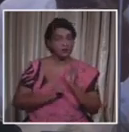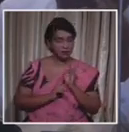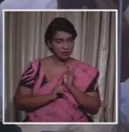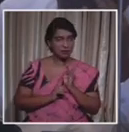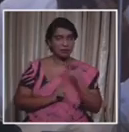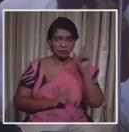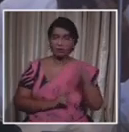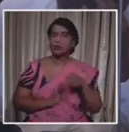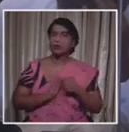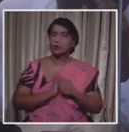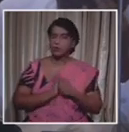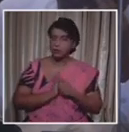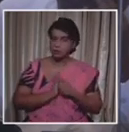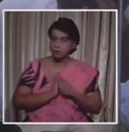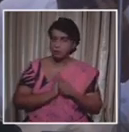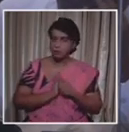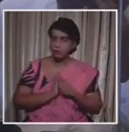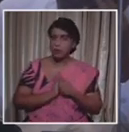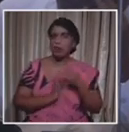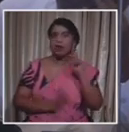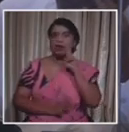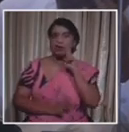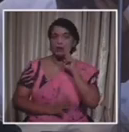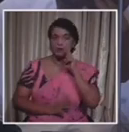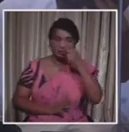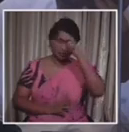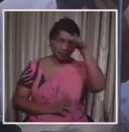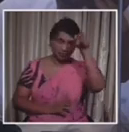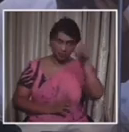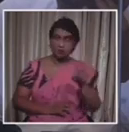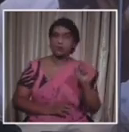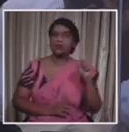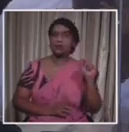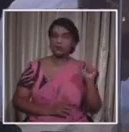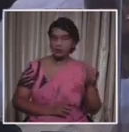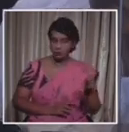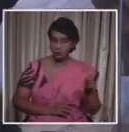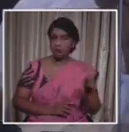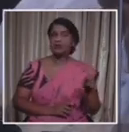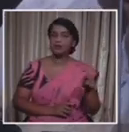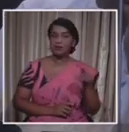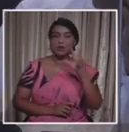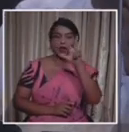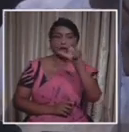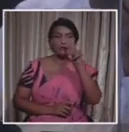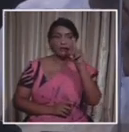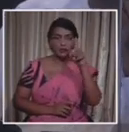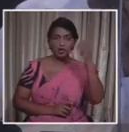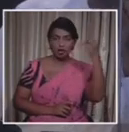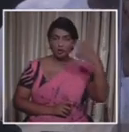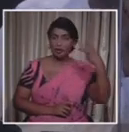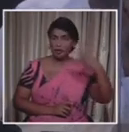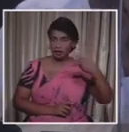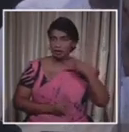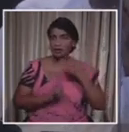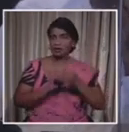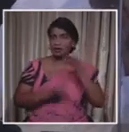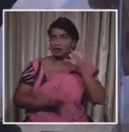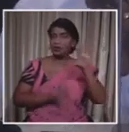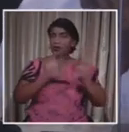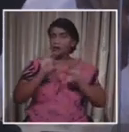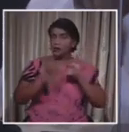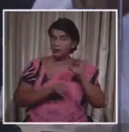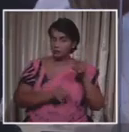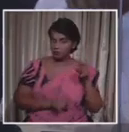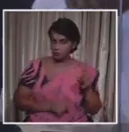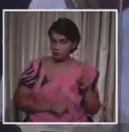Vana Garu Ranil Wickremesinghe Mathithumage Nama 81 Anka 2 Darana Janadhipati Varna Thora Patkara